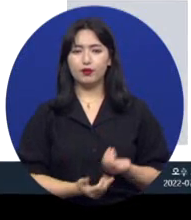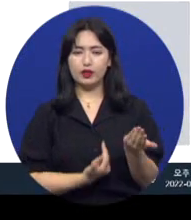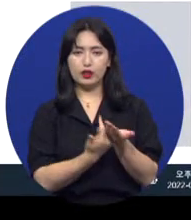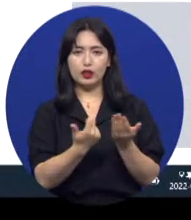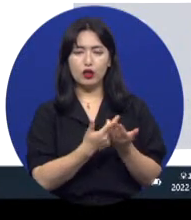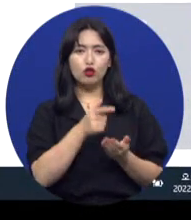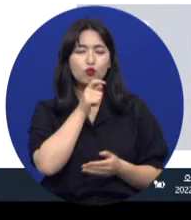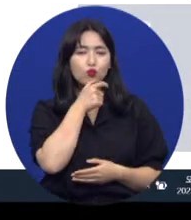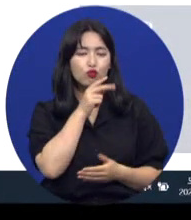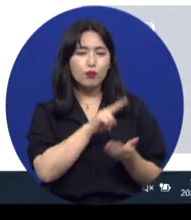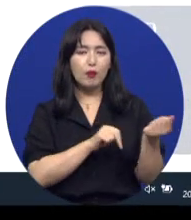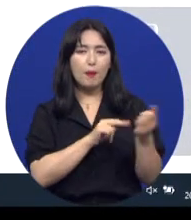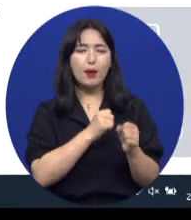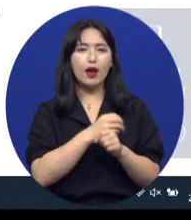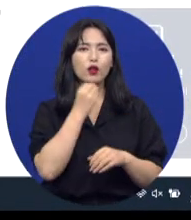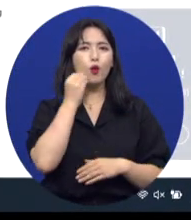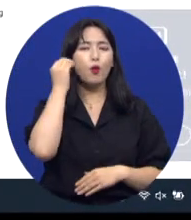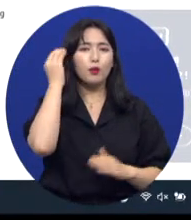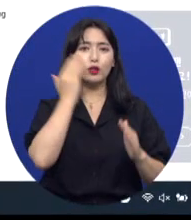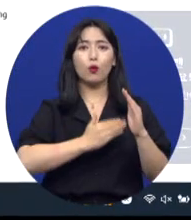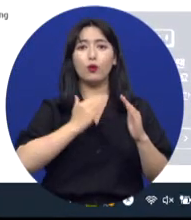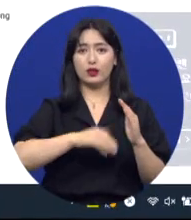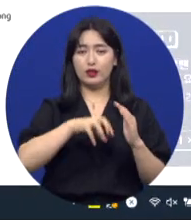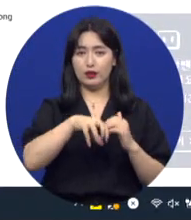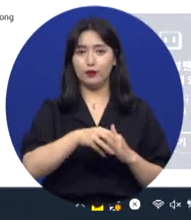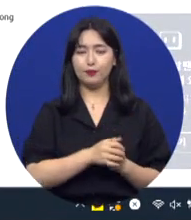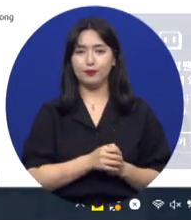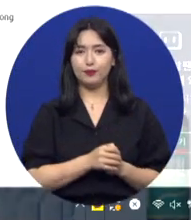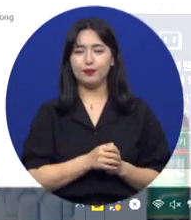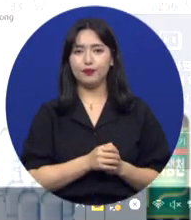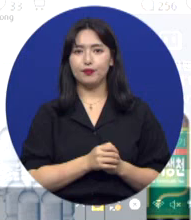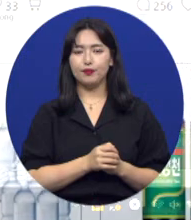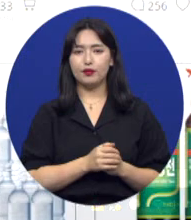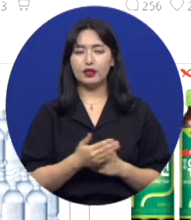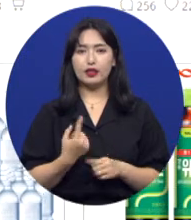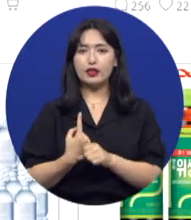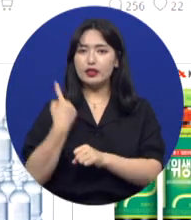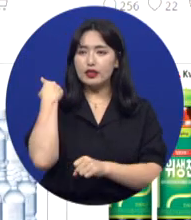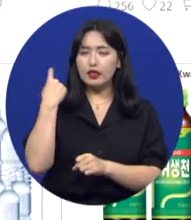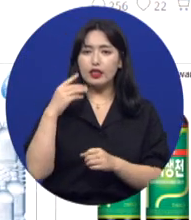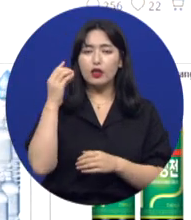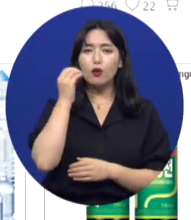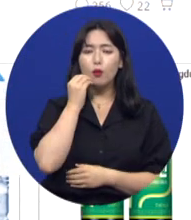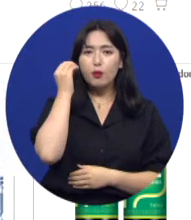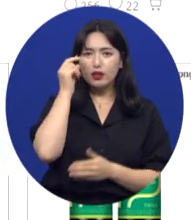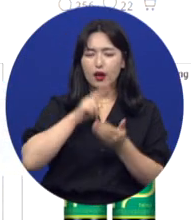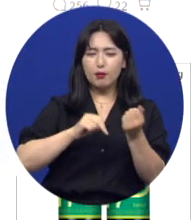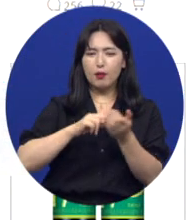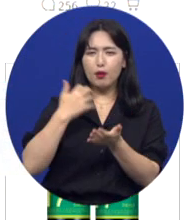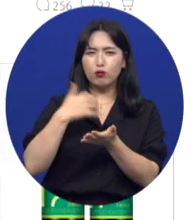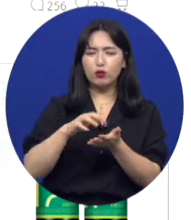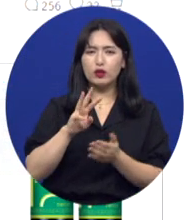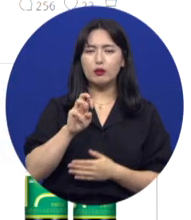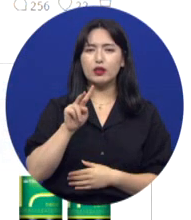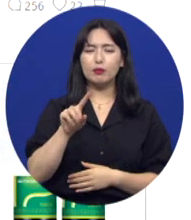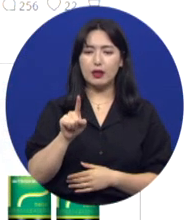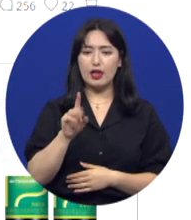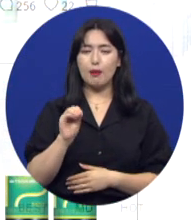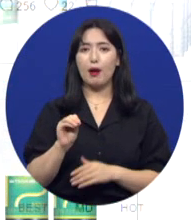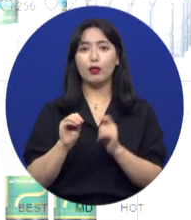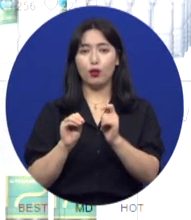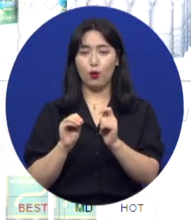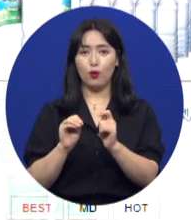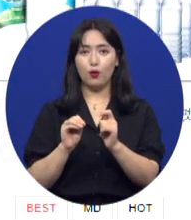제주 삼다수 를 판매하는 온라인 공식 홈페이지 입니다 지난해 온라인 에서 판매된 3달 수는 31만 톤